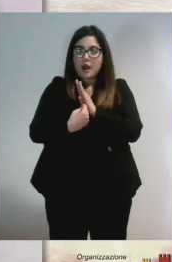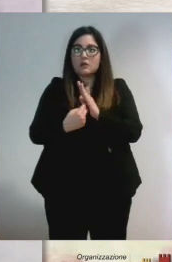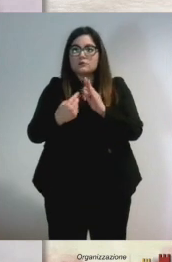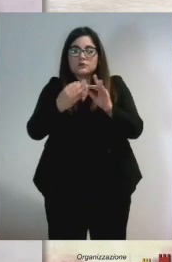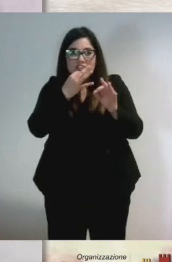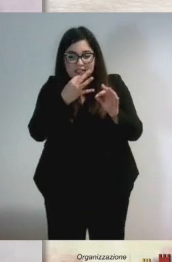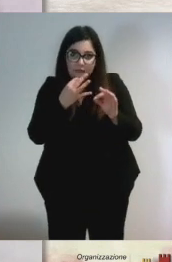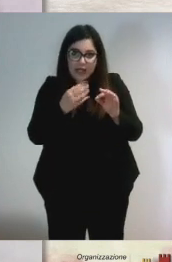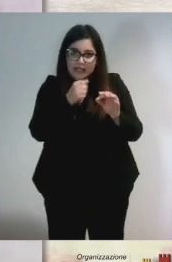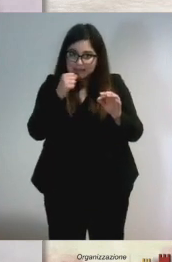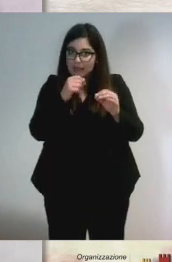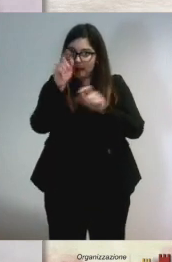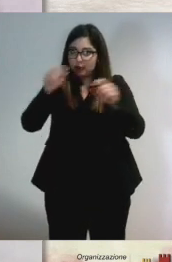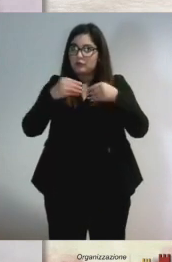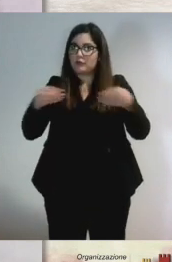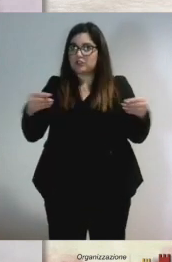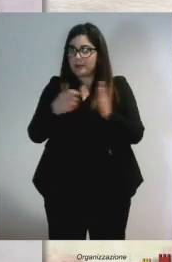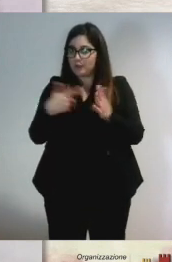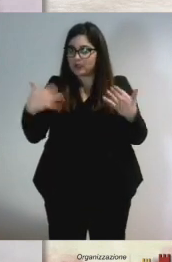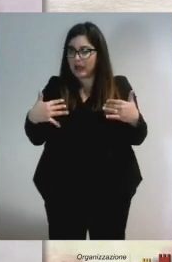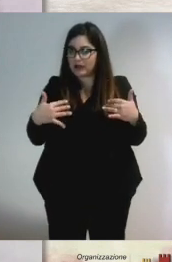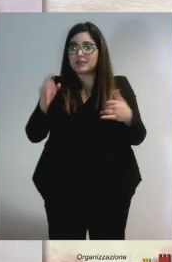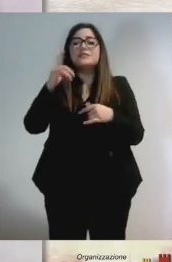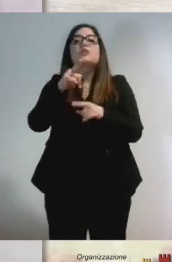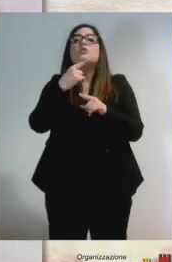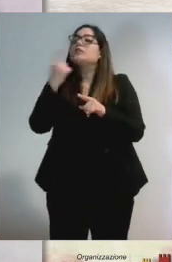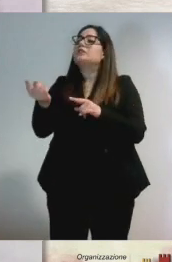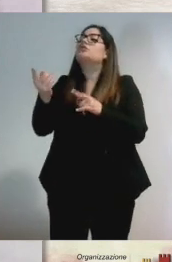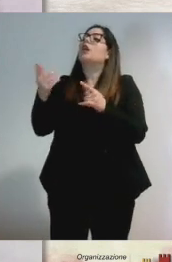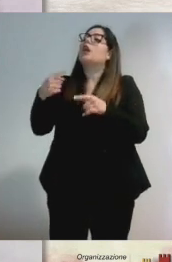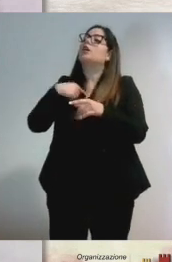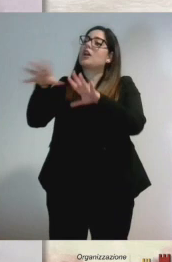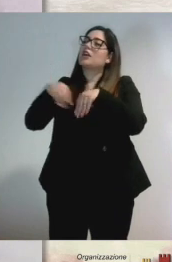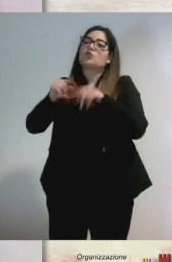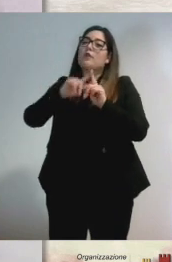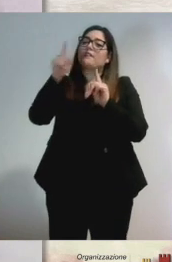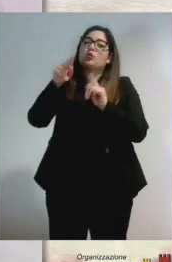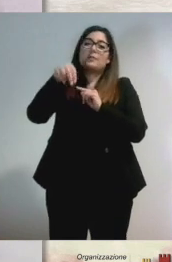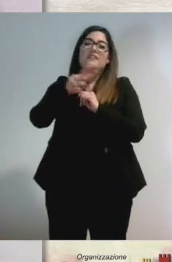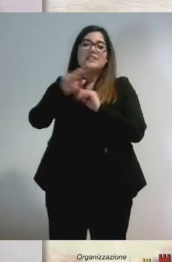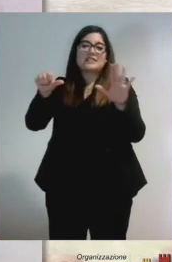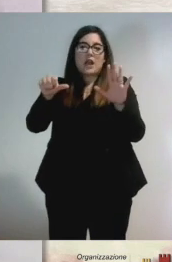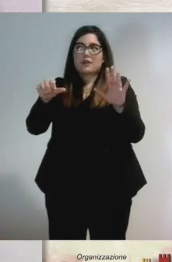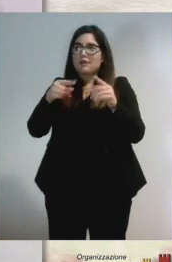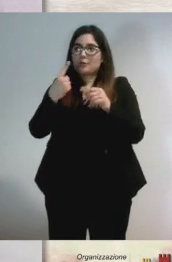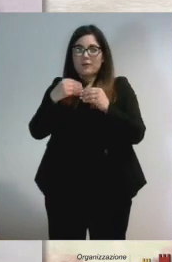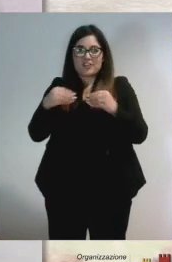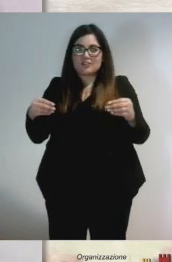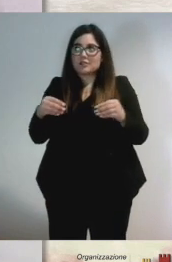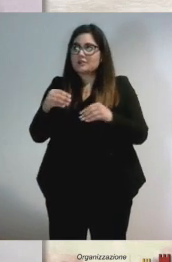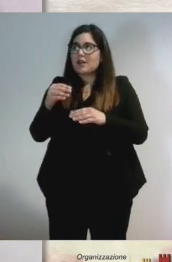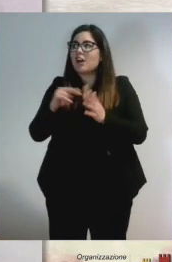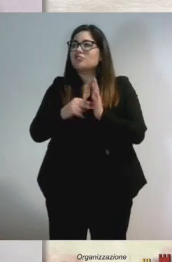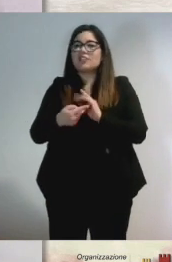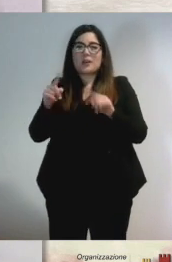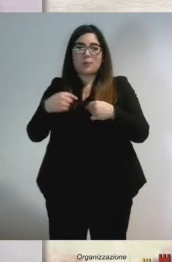ci vogliono figure professionali importanti se gli dici ti assumo fino al 2026 ma un professionista cioè facevo l'ingegnere pure io se